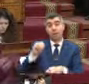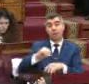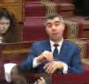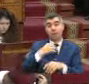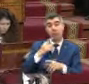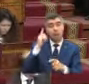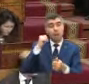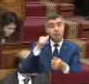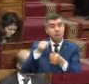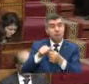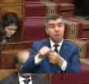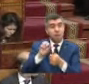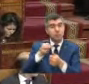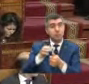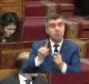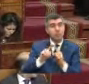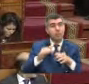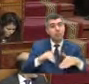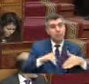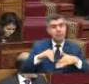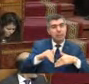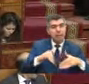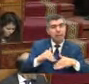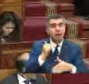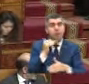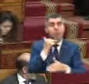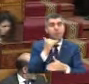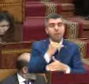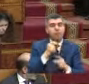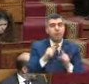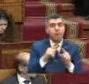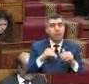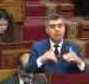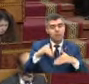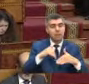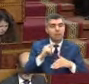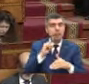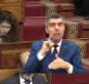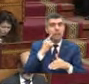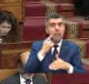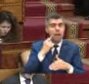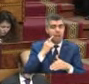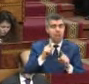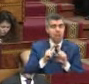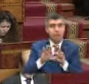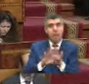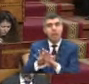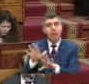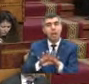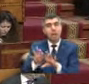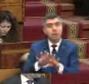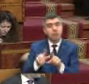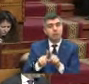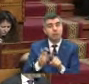نذكركم بواحد المسألة أساسية، وهي أن الطريق السريع من تيزنيت الداخلة هذا مشروع ملكي ويعني وطريق محوري في